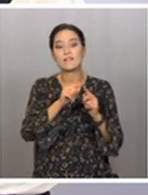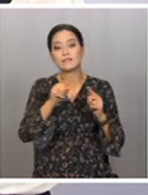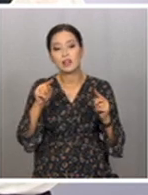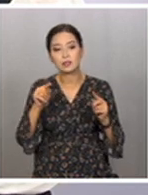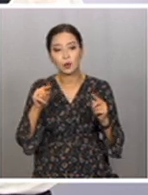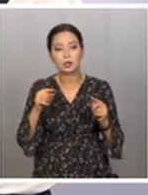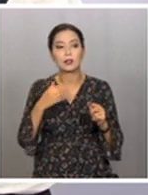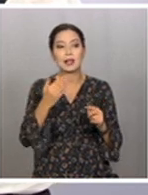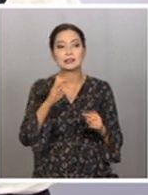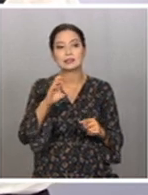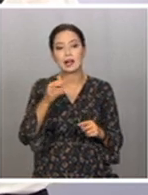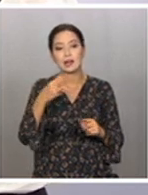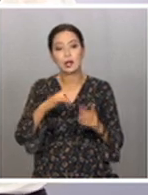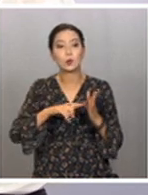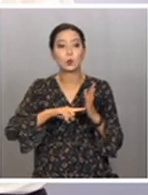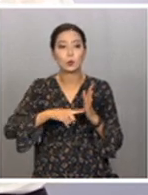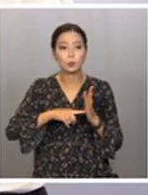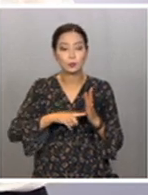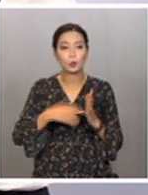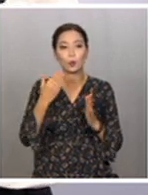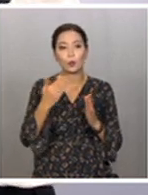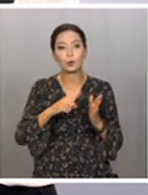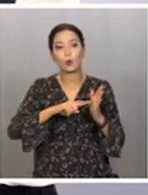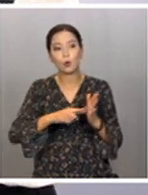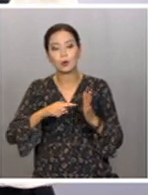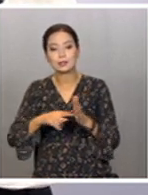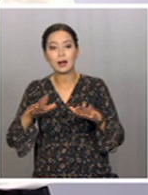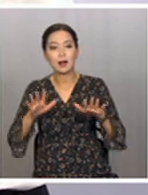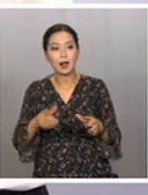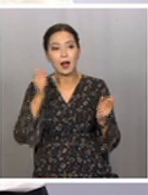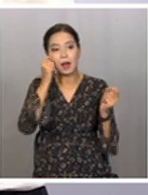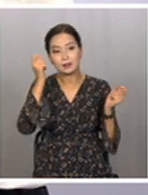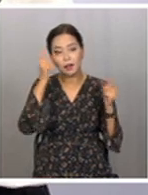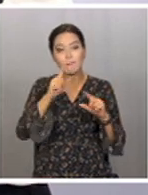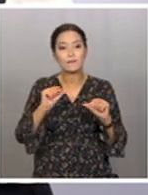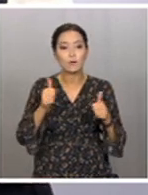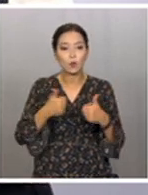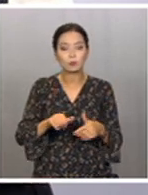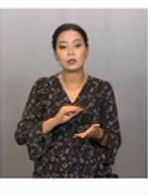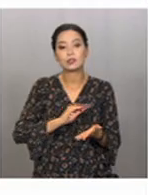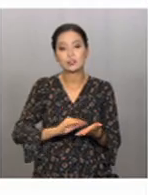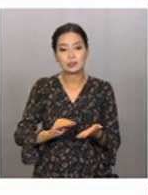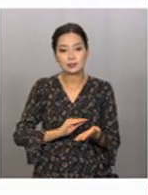Векторлардың скалярлық көбейтіндісін оның координаттары арқылы анықтайтын формуланы жазыңыз.